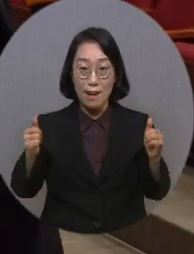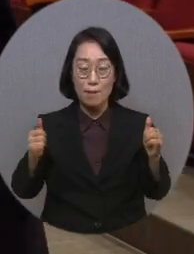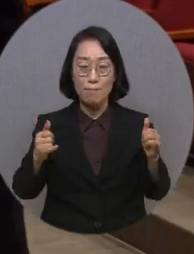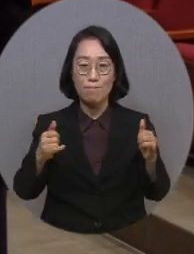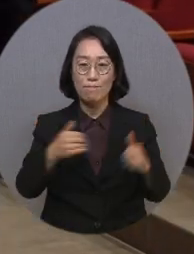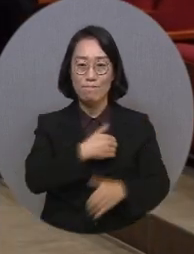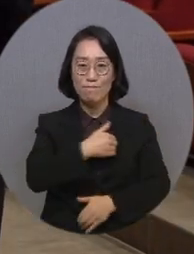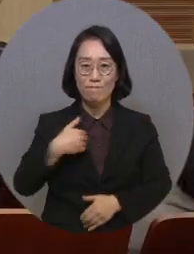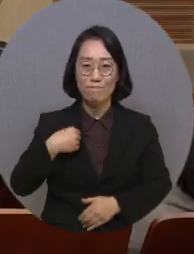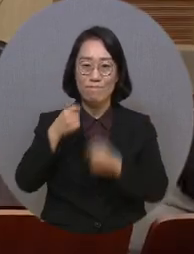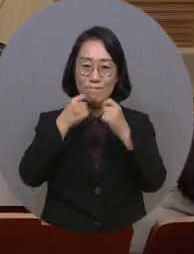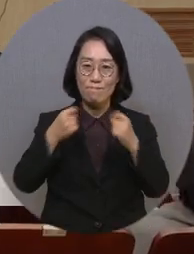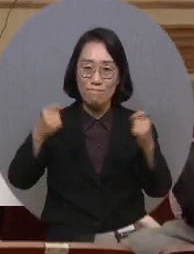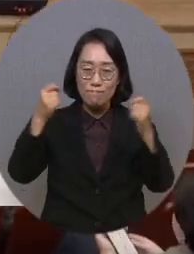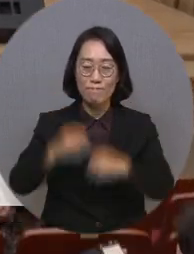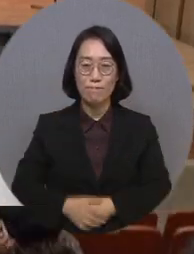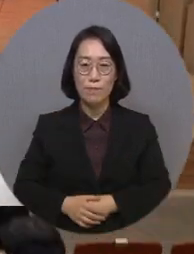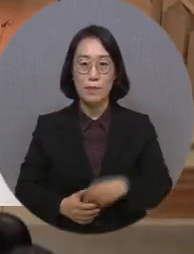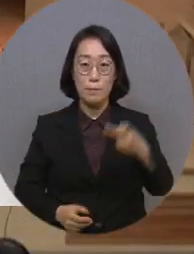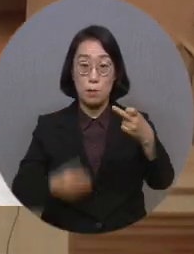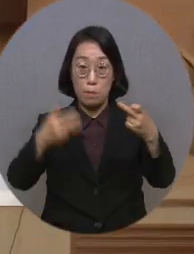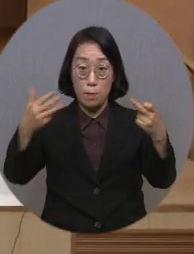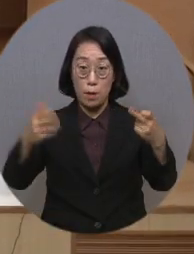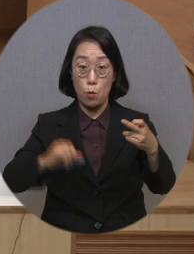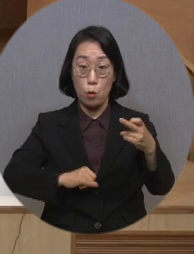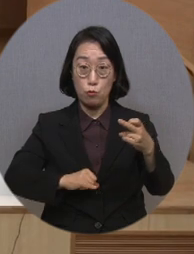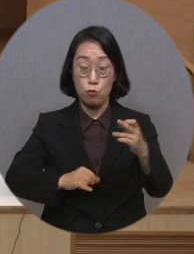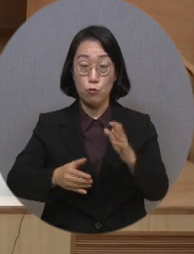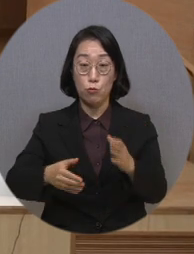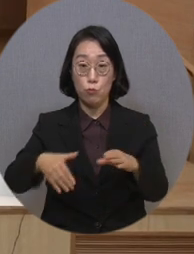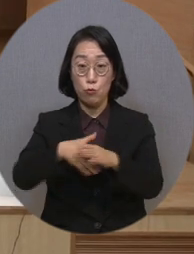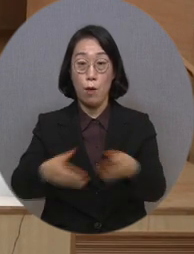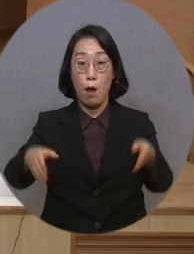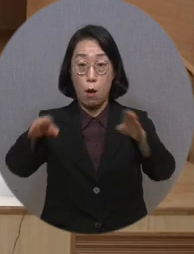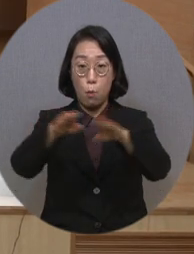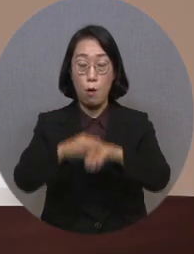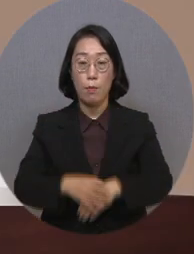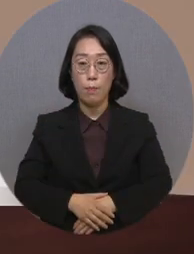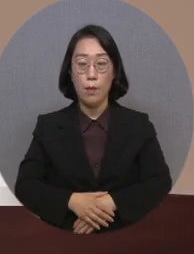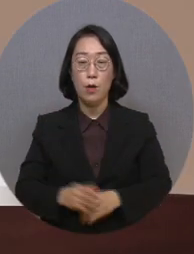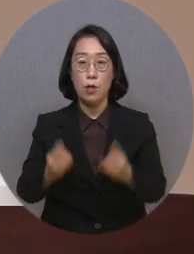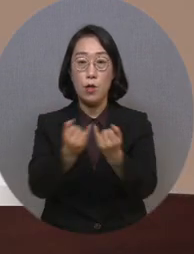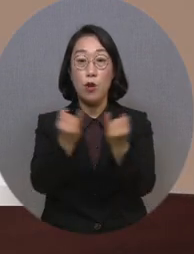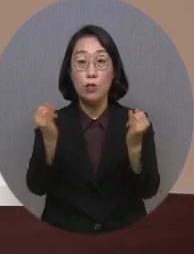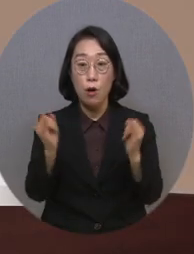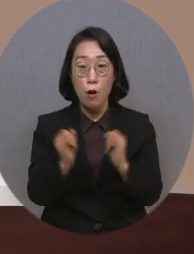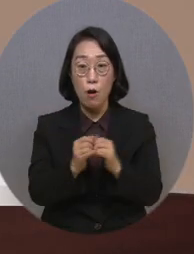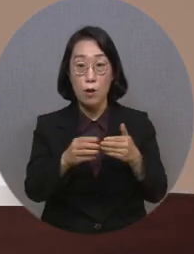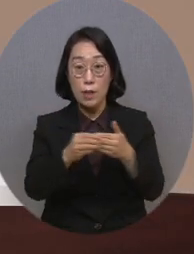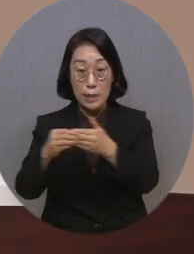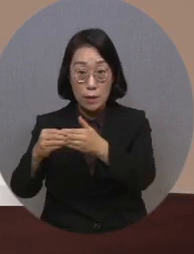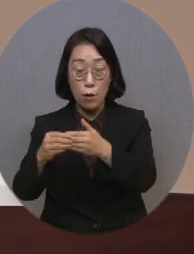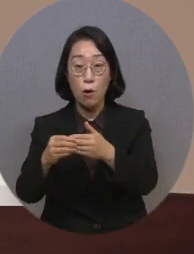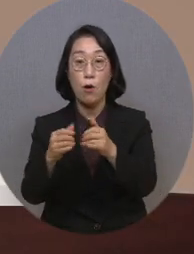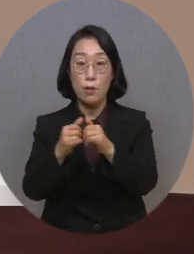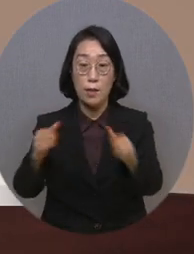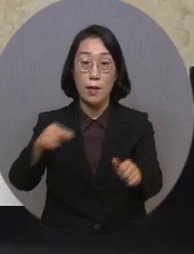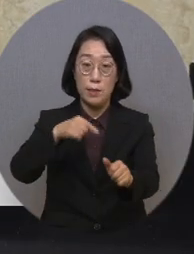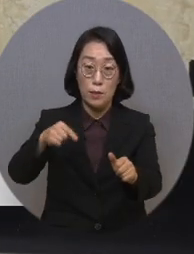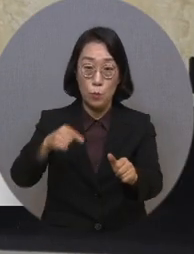뿌듯합니다. 8일 원주시 원주문화원에서 2022 원주시 여성 리더십 아카데미 수료식을